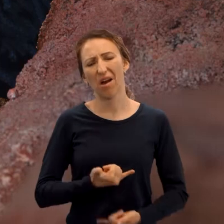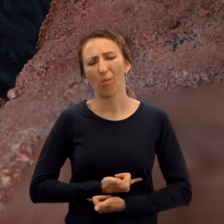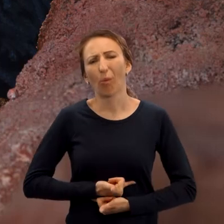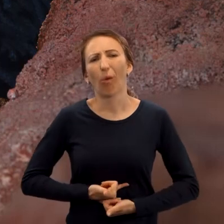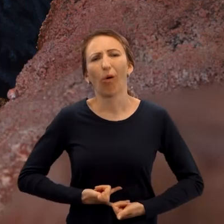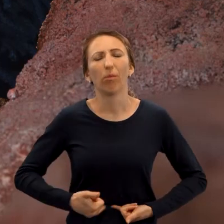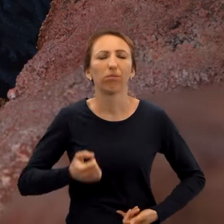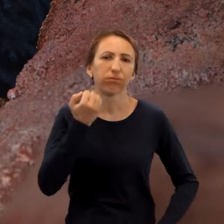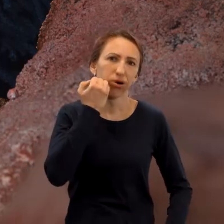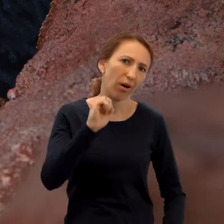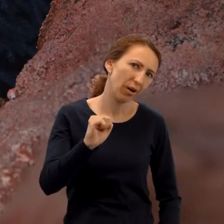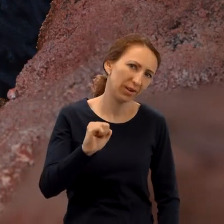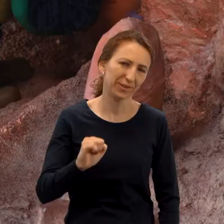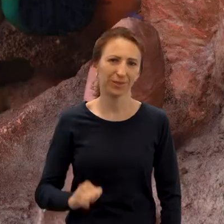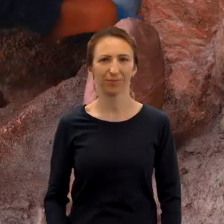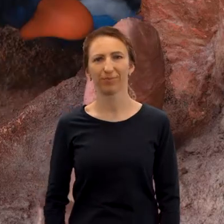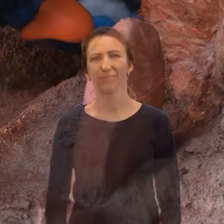Umieram z głodu.